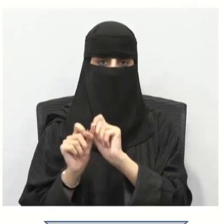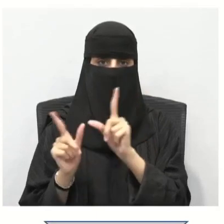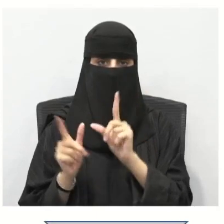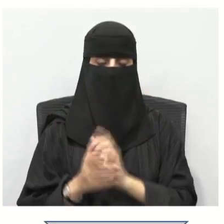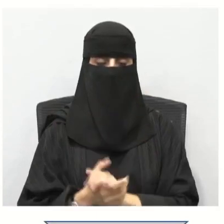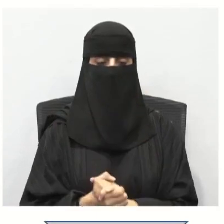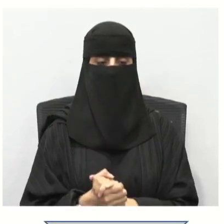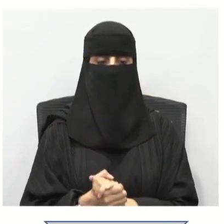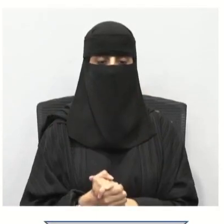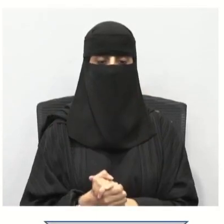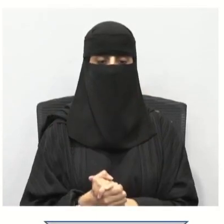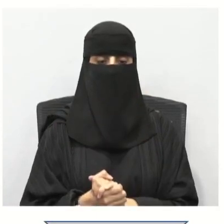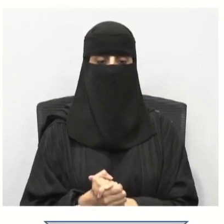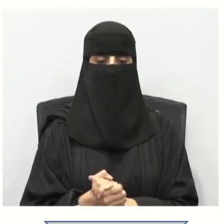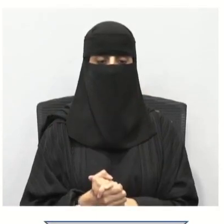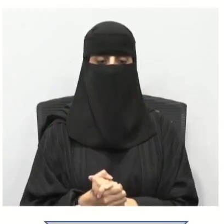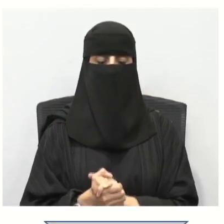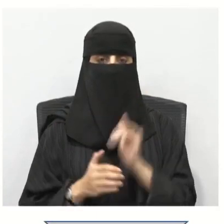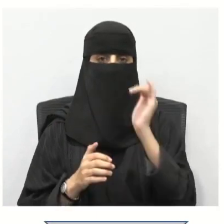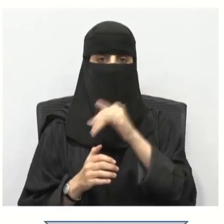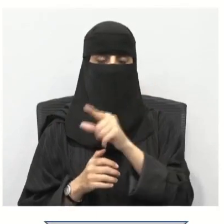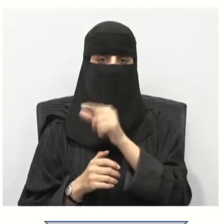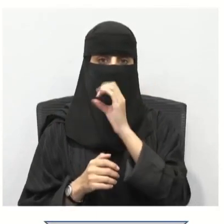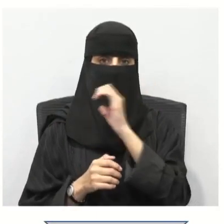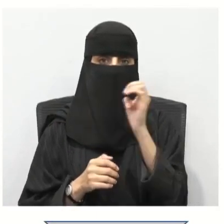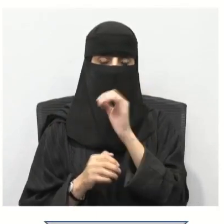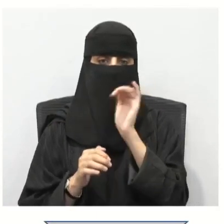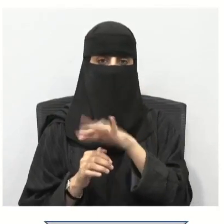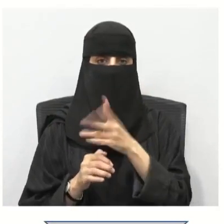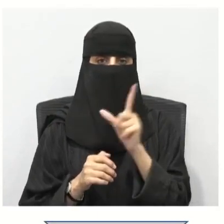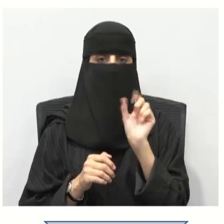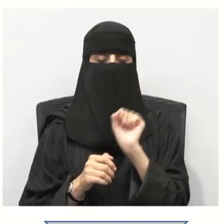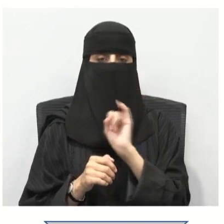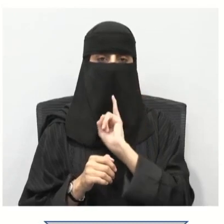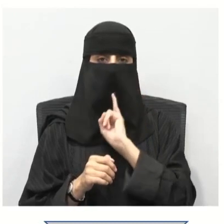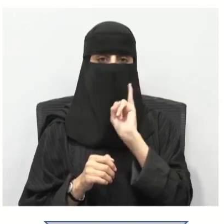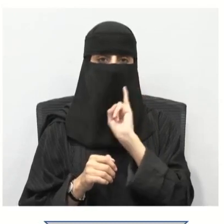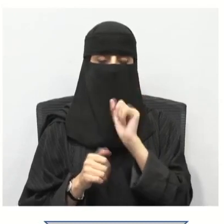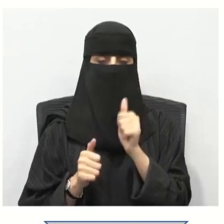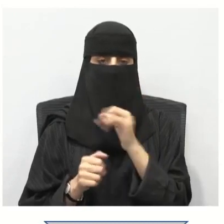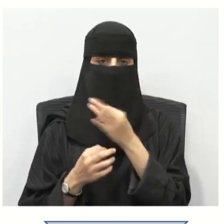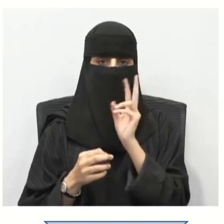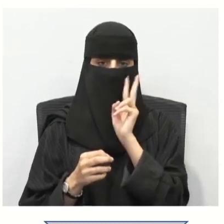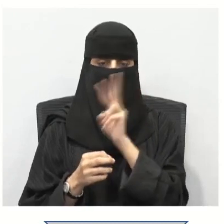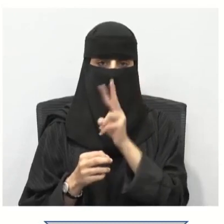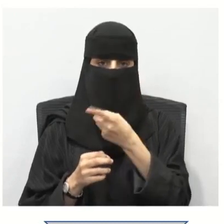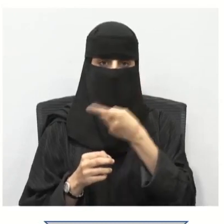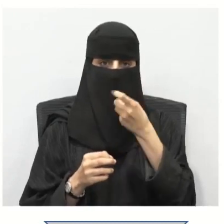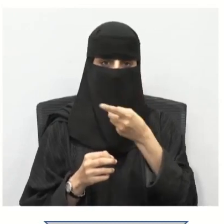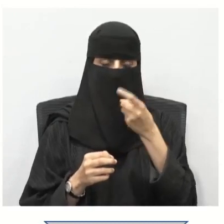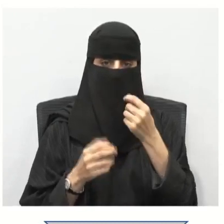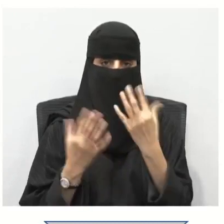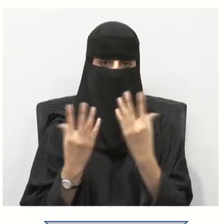وهي من الجمل التي فيها تحتوي تحوي على التراكيب اللغويه ونريد ان